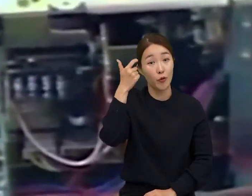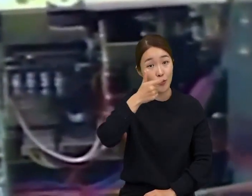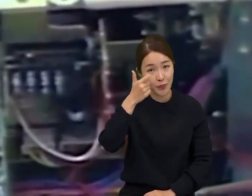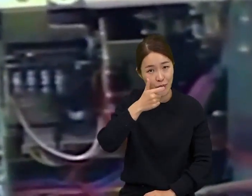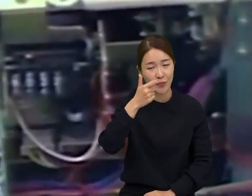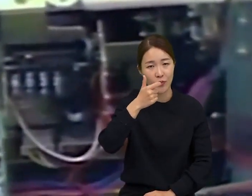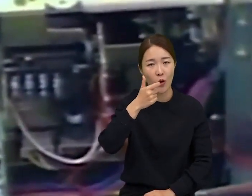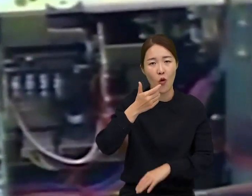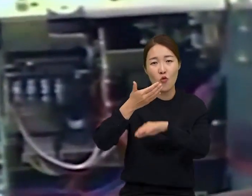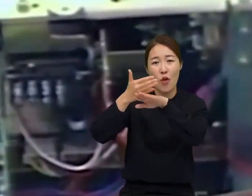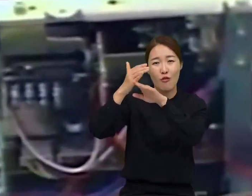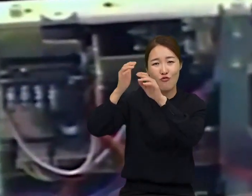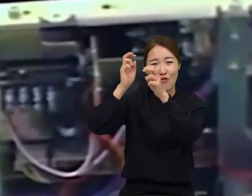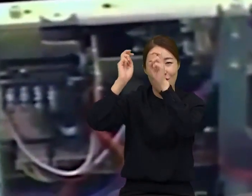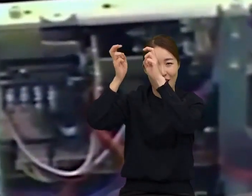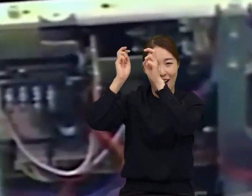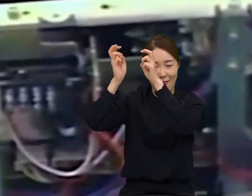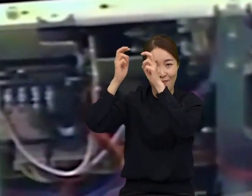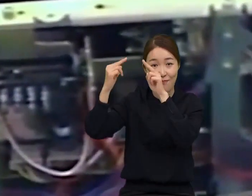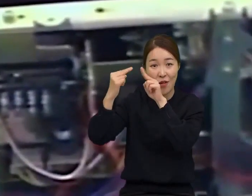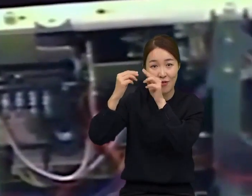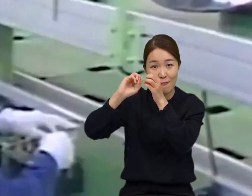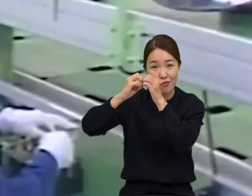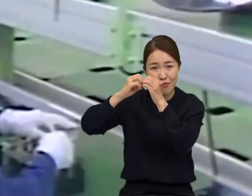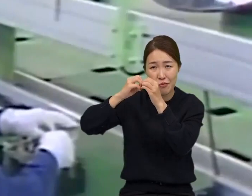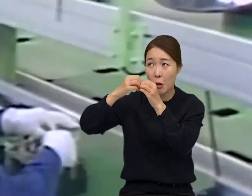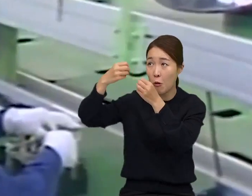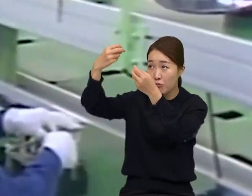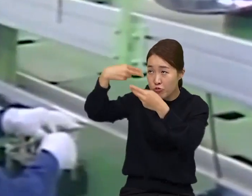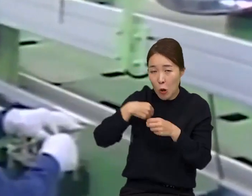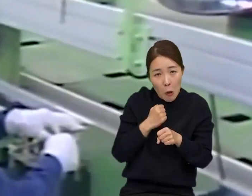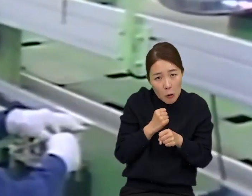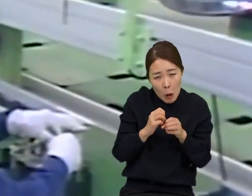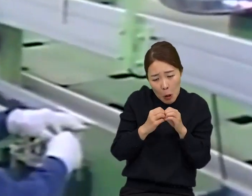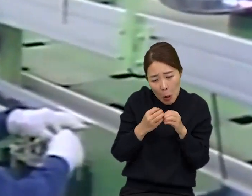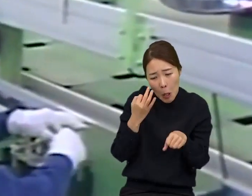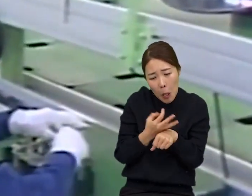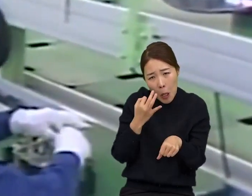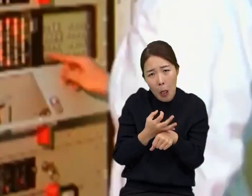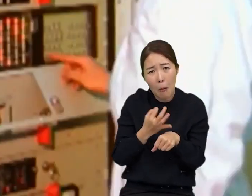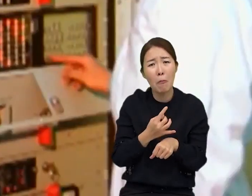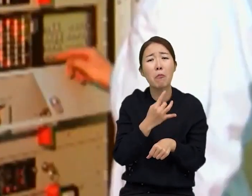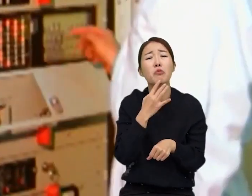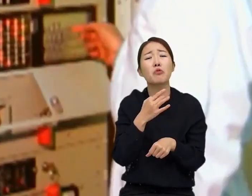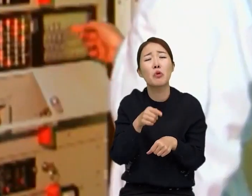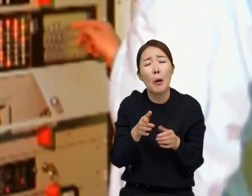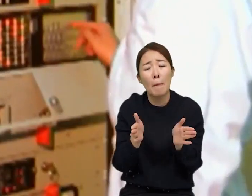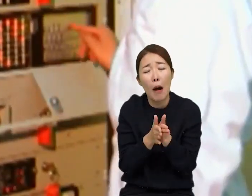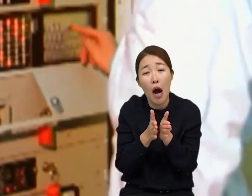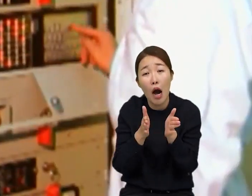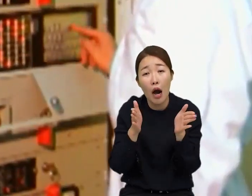1960년대 중엽 외국계 기업의 반도체 부품을 단순 조립하는 것으로 출발했다.